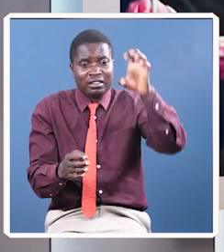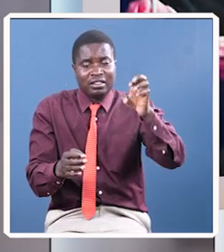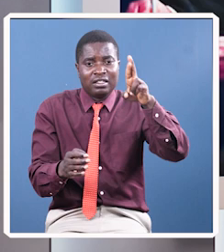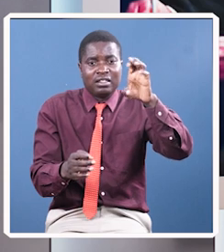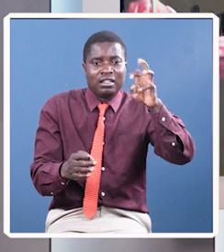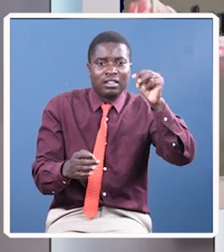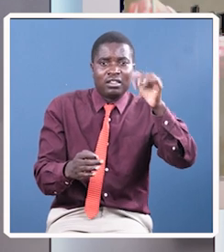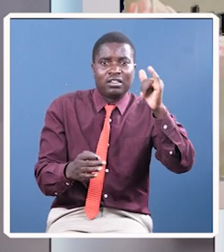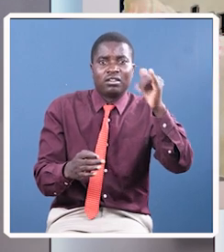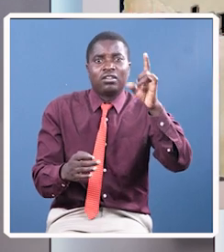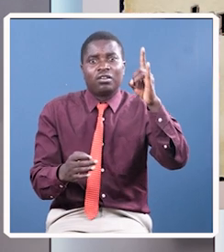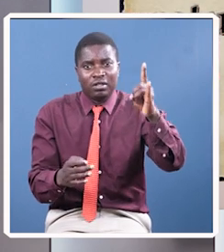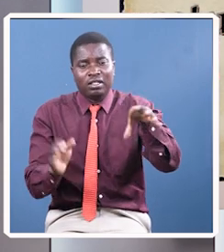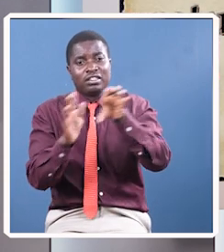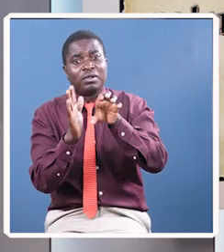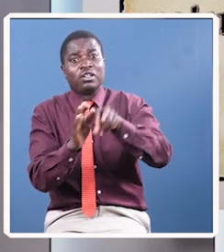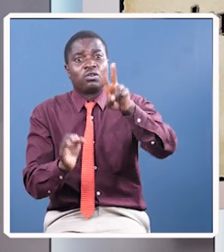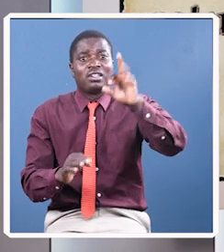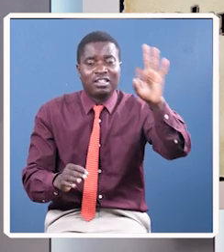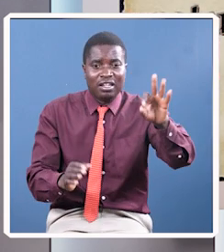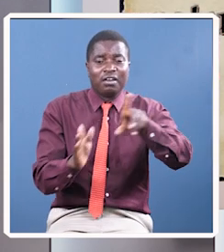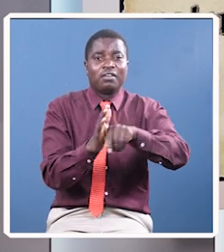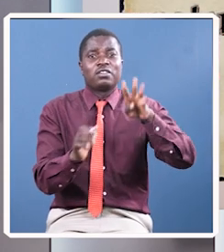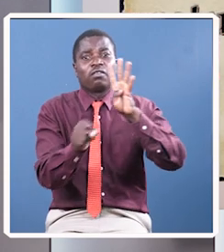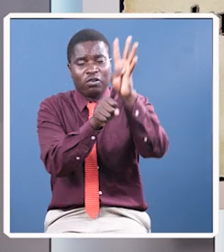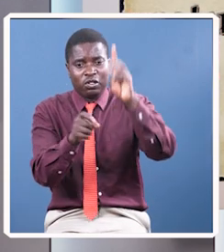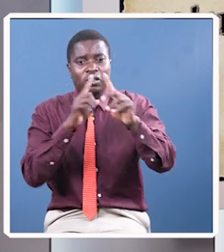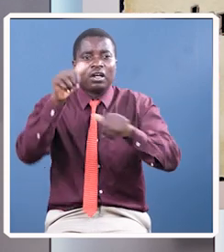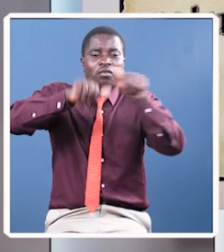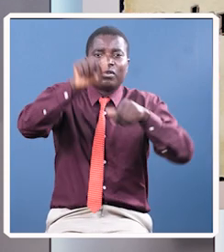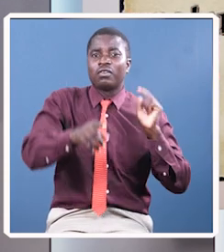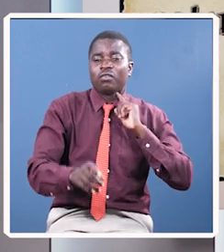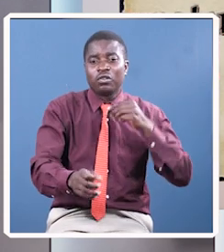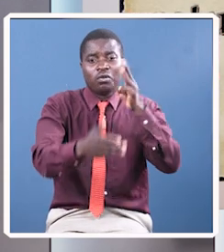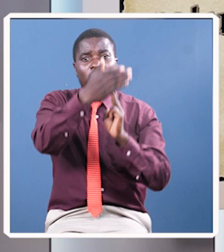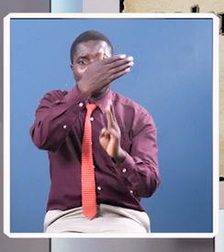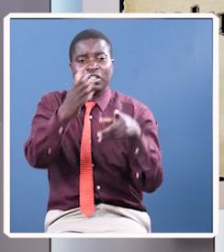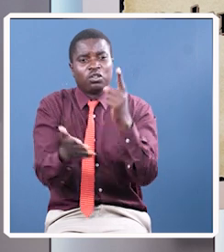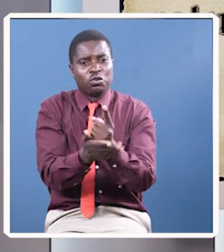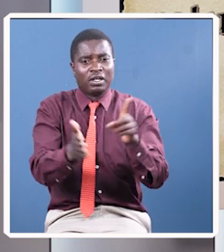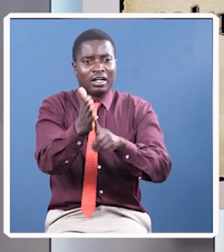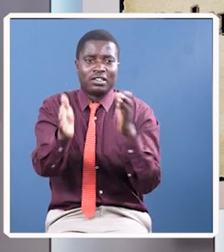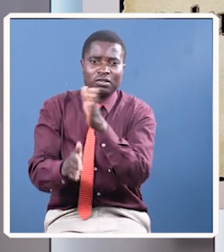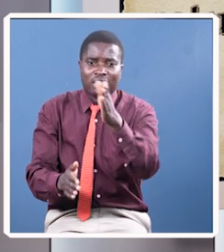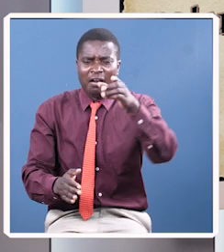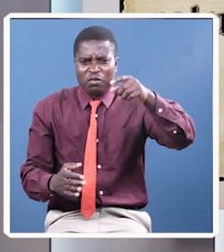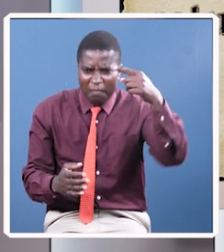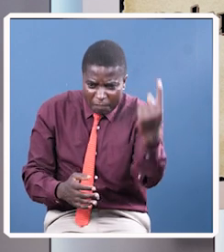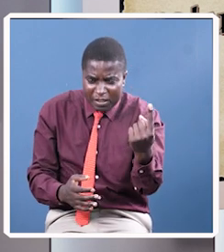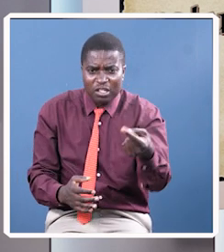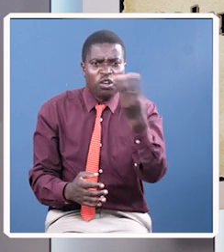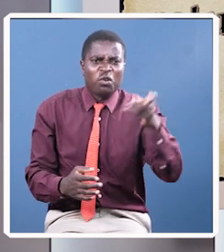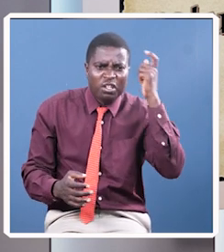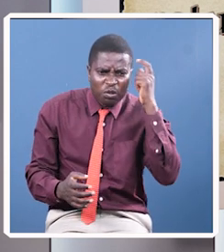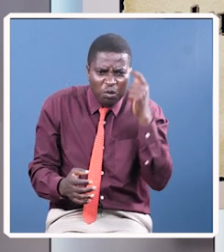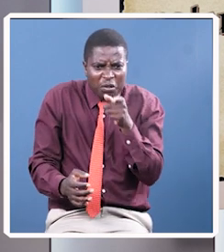verse 14 ino taura kuti muprofita wenema anaita upombwe. Saka chokutanga cho unoziva nacho